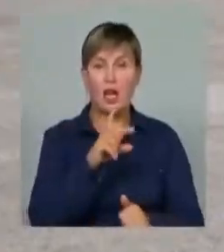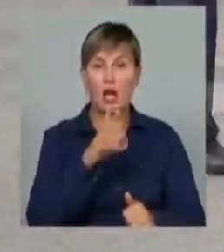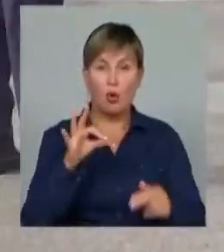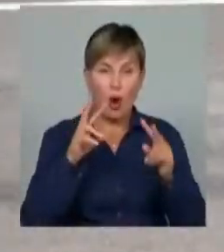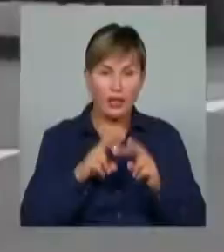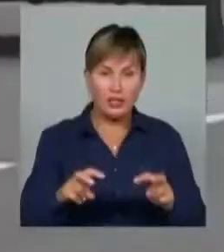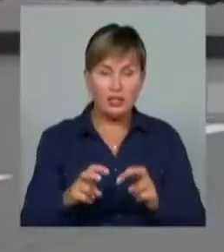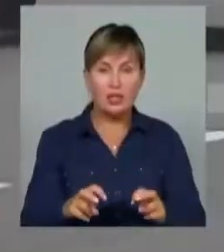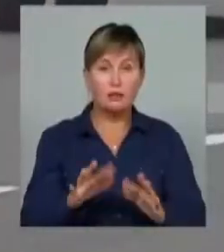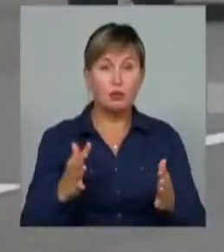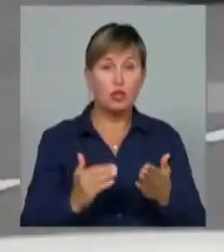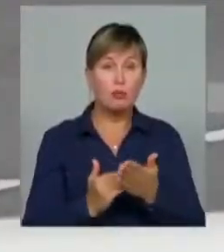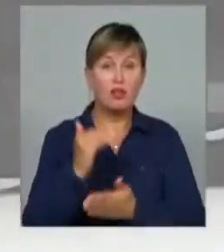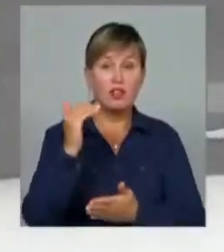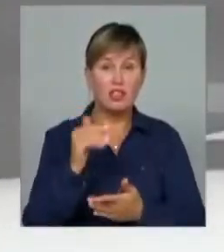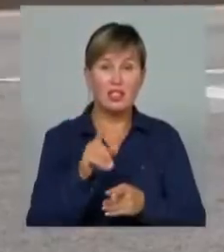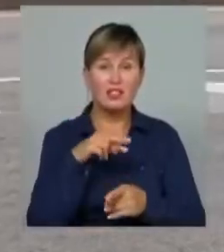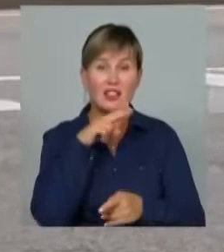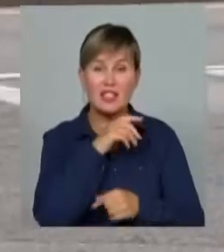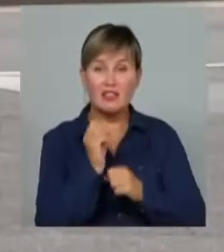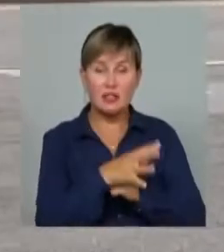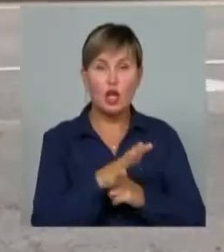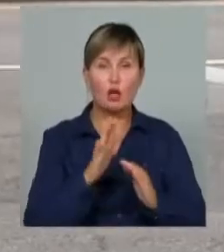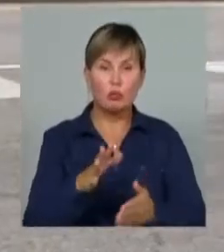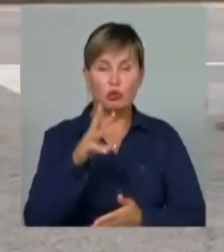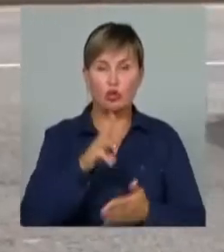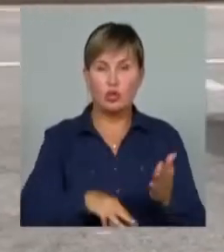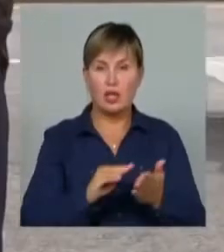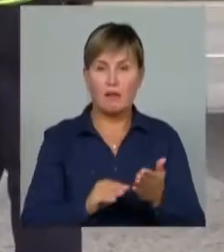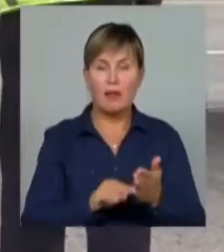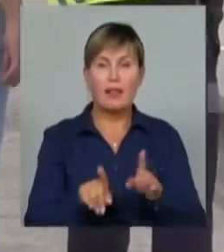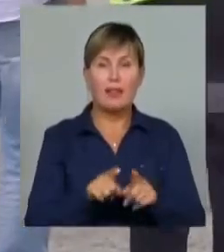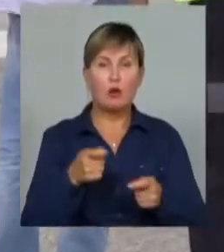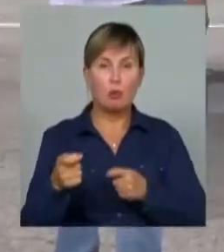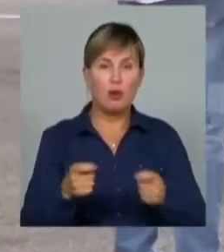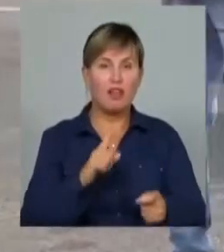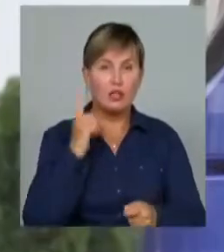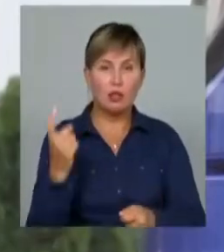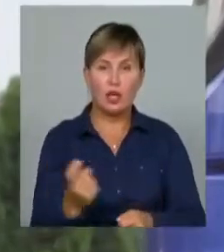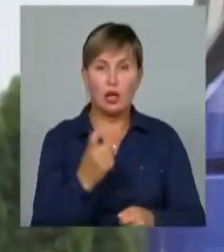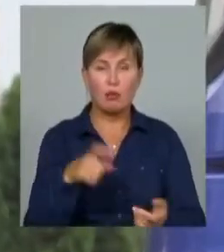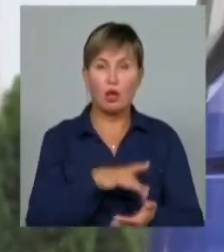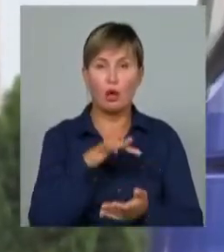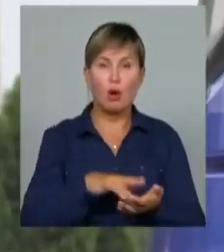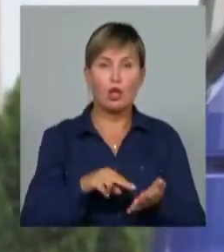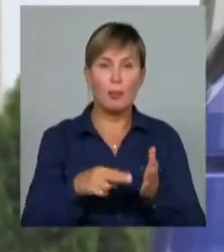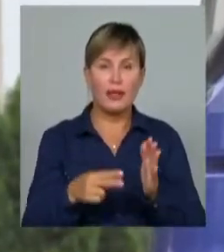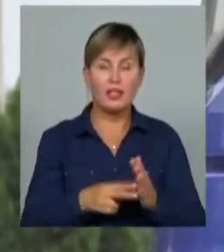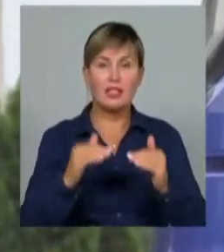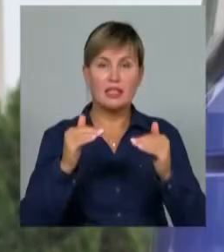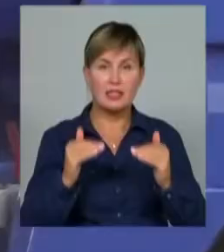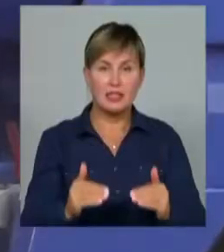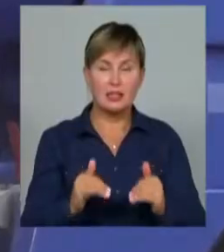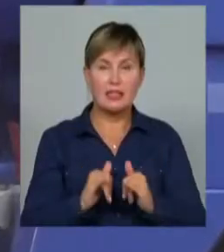В случае превышения количества токсичности будет выписан штраф. Так, управление зеленой экономики города планирует снизить